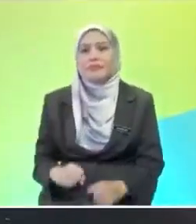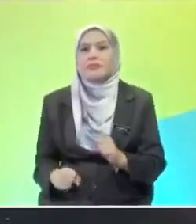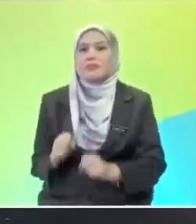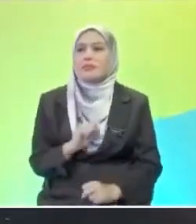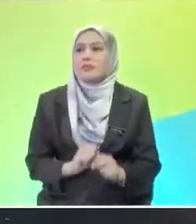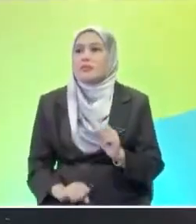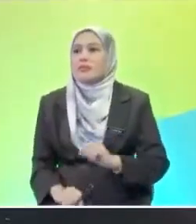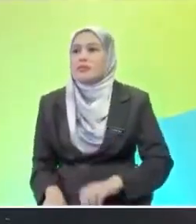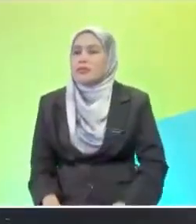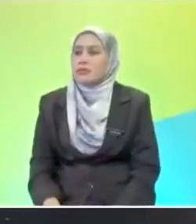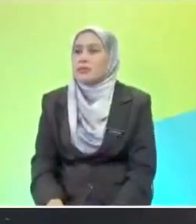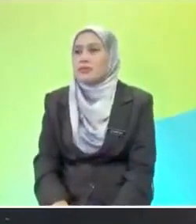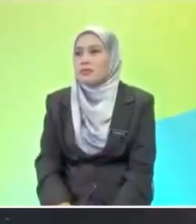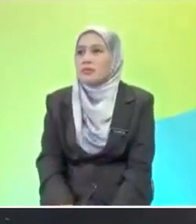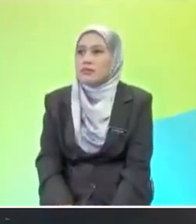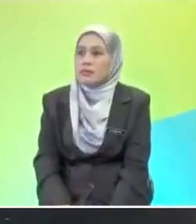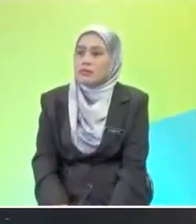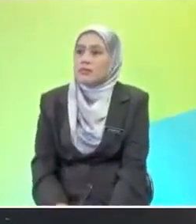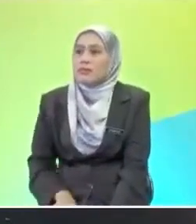Hai. Okey, murid-murid sekali belah kat tangan.